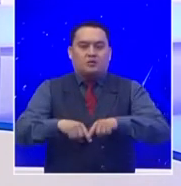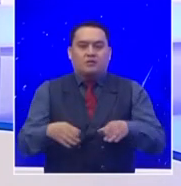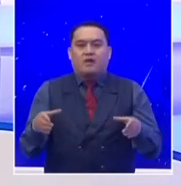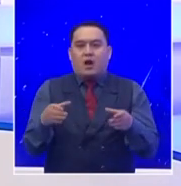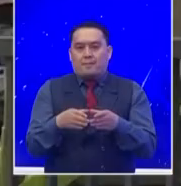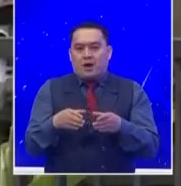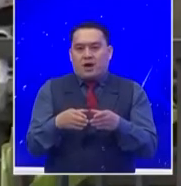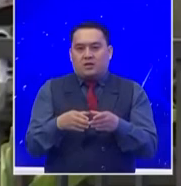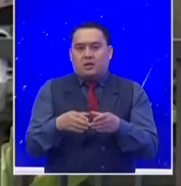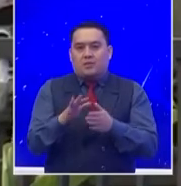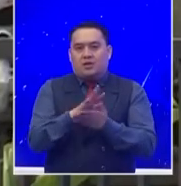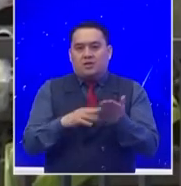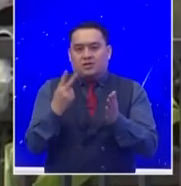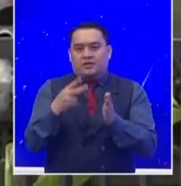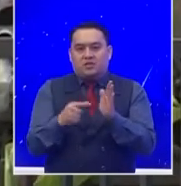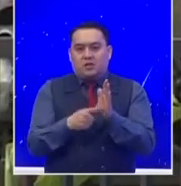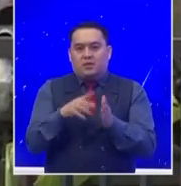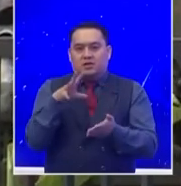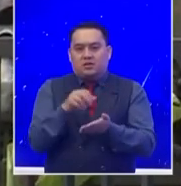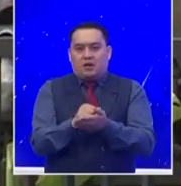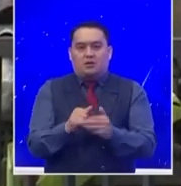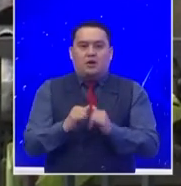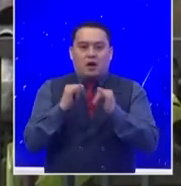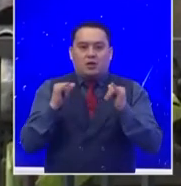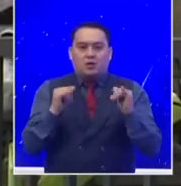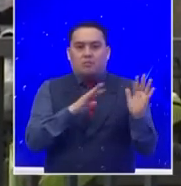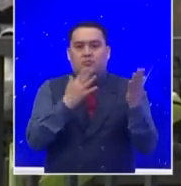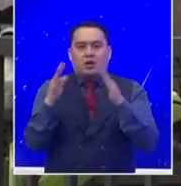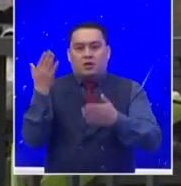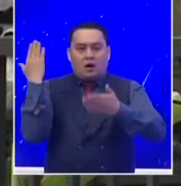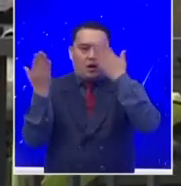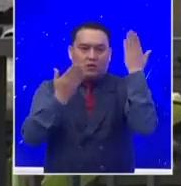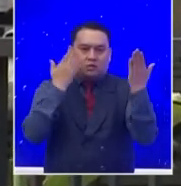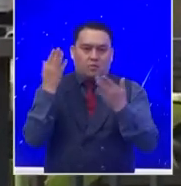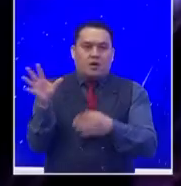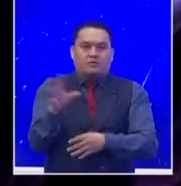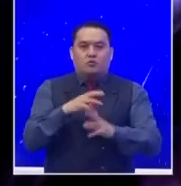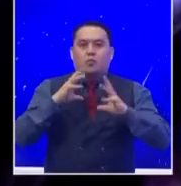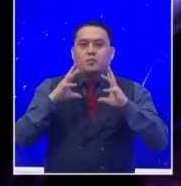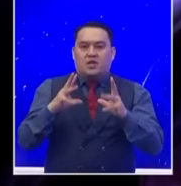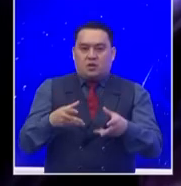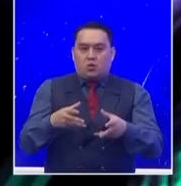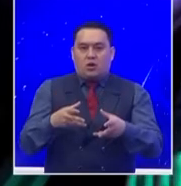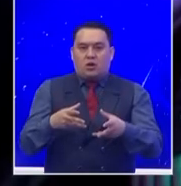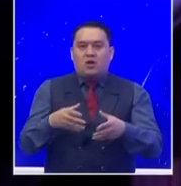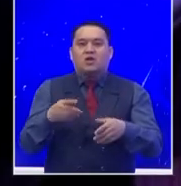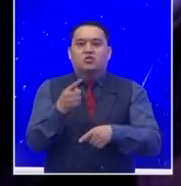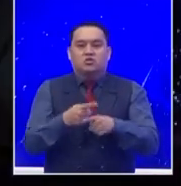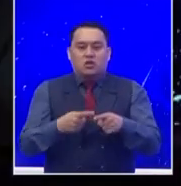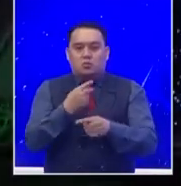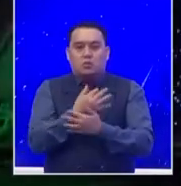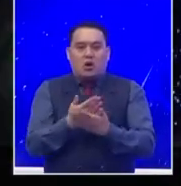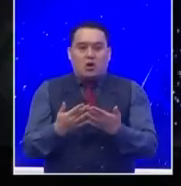компании. Чапик на протяжении 27 лет занимался развитием парков развлечений Disney по всему миру, а также части ее